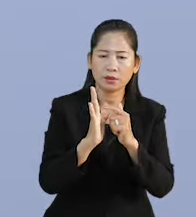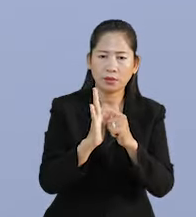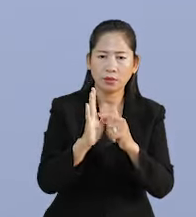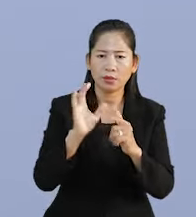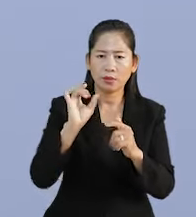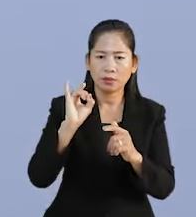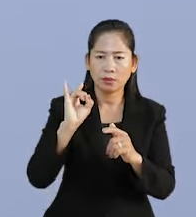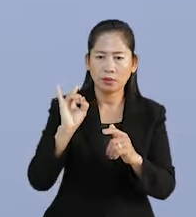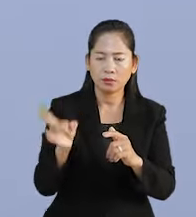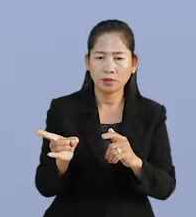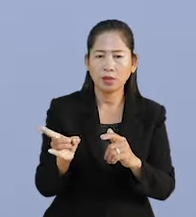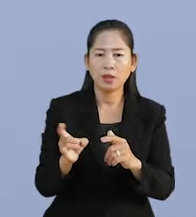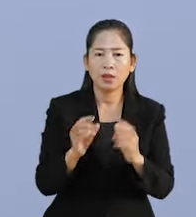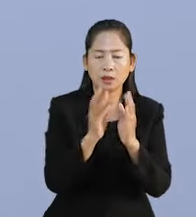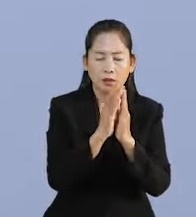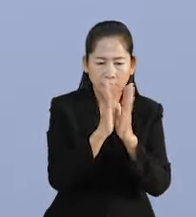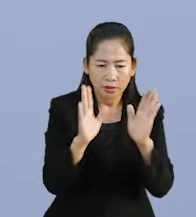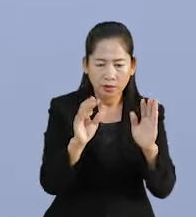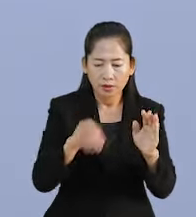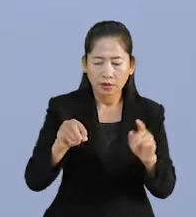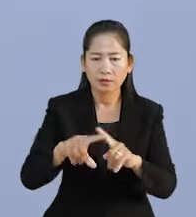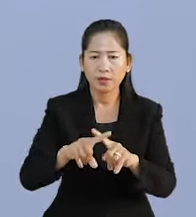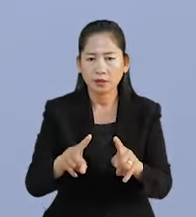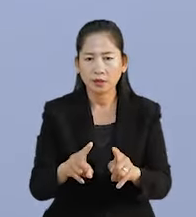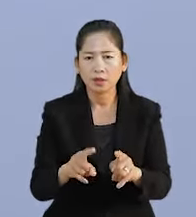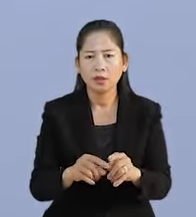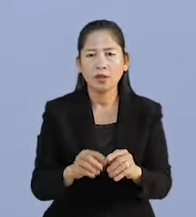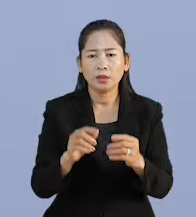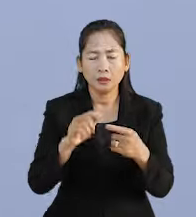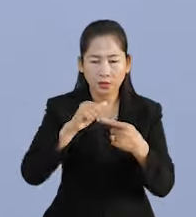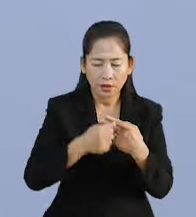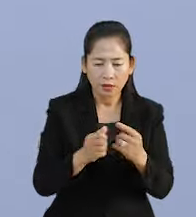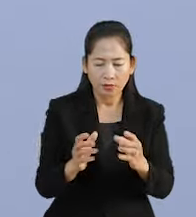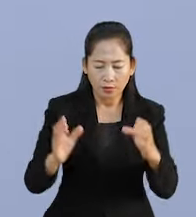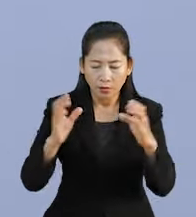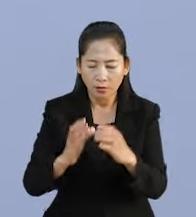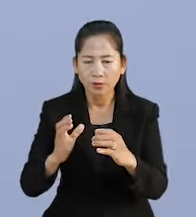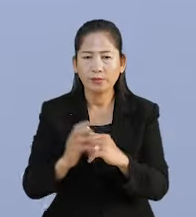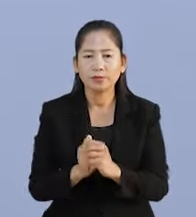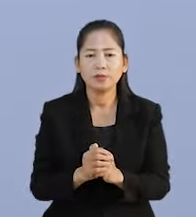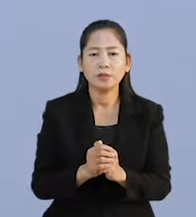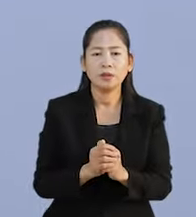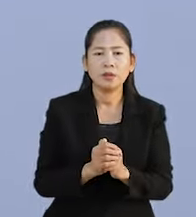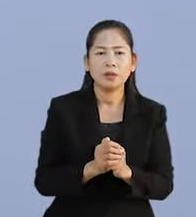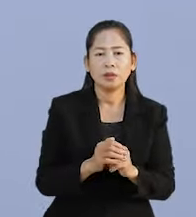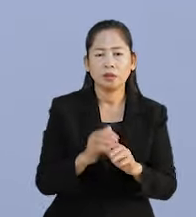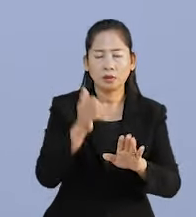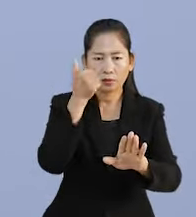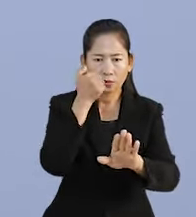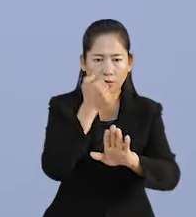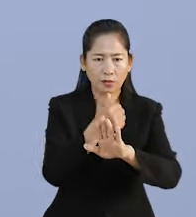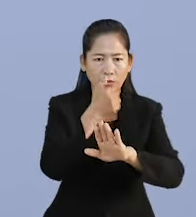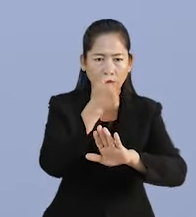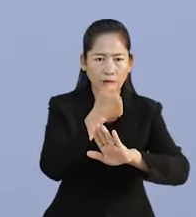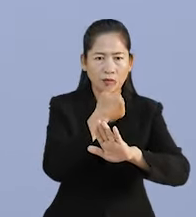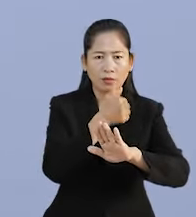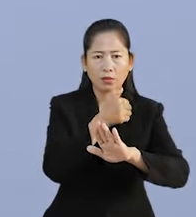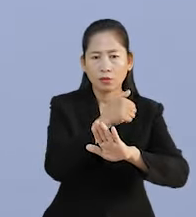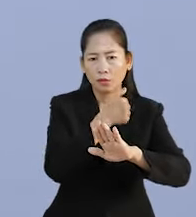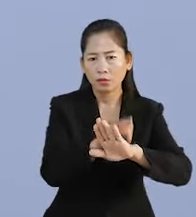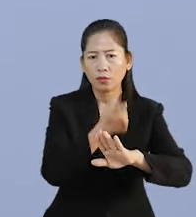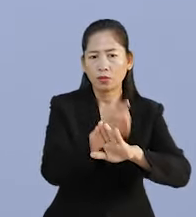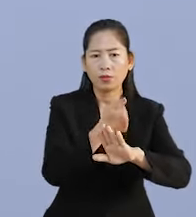ជុំដើមឈើឬដំណាំផ្សេងផ្សេងឧទាហរណ៍ចេកមួយគុំកស្រអំកិ